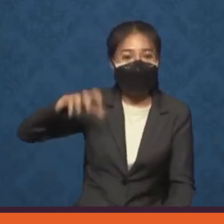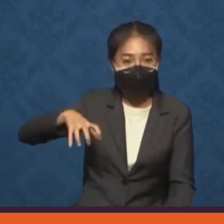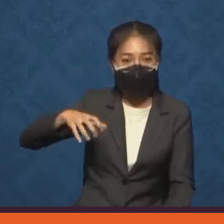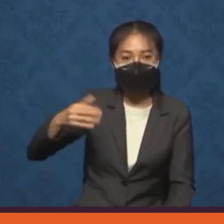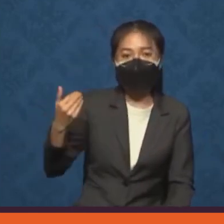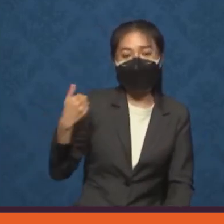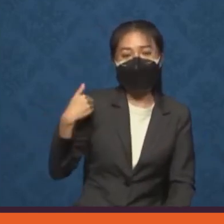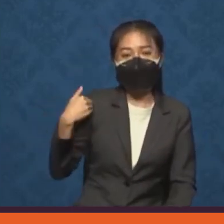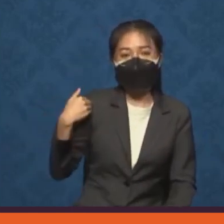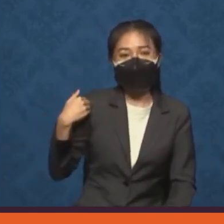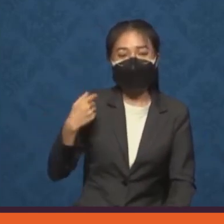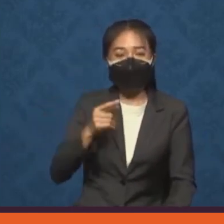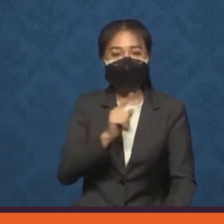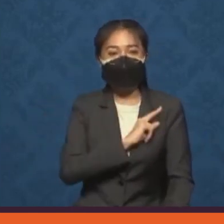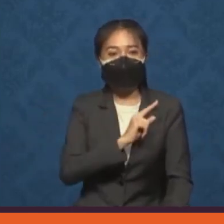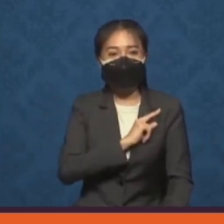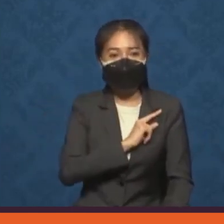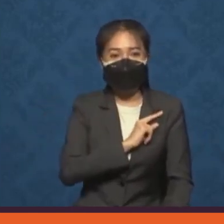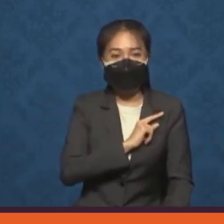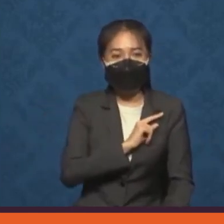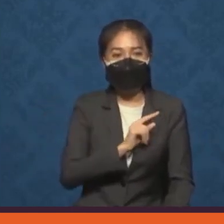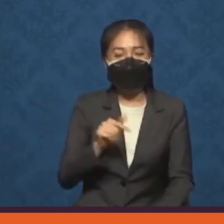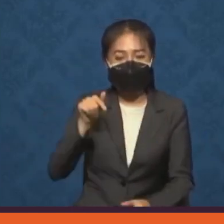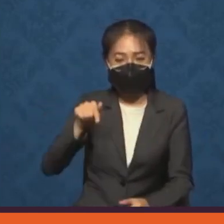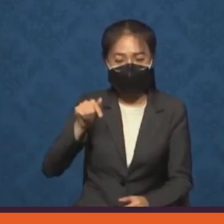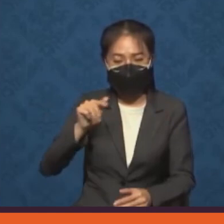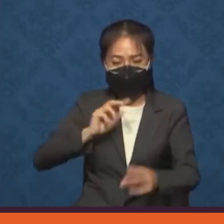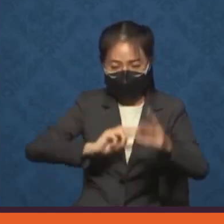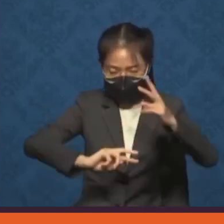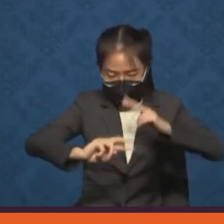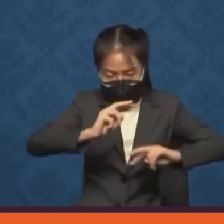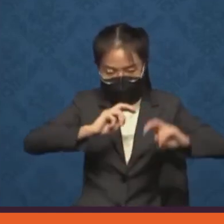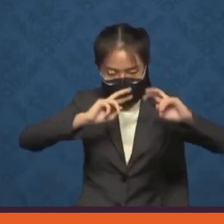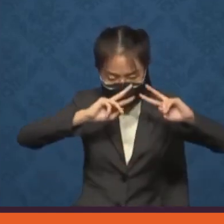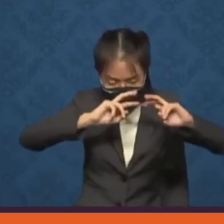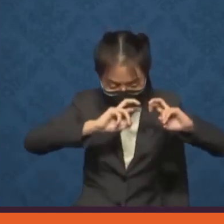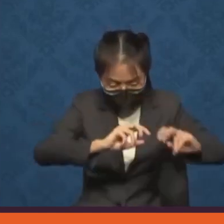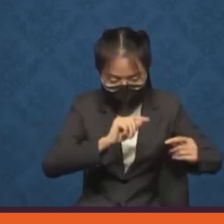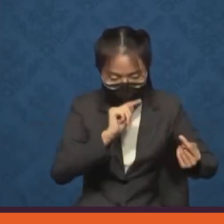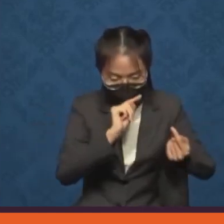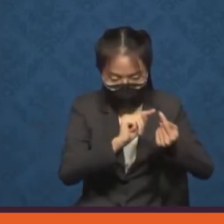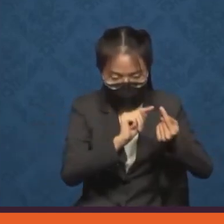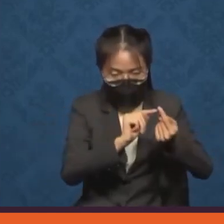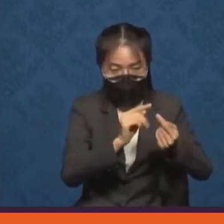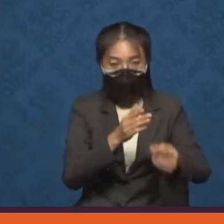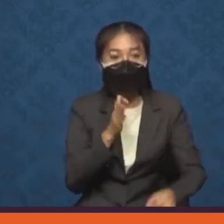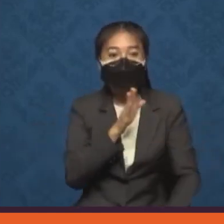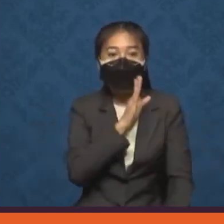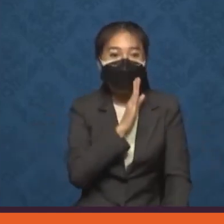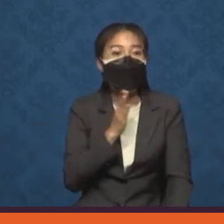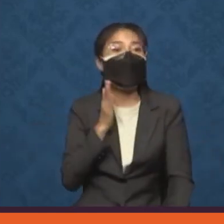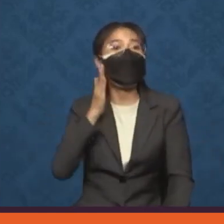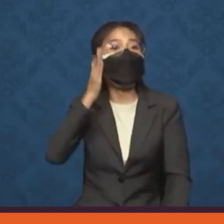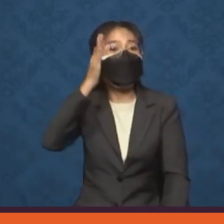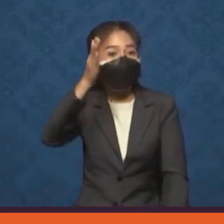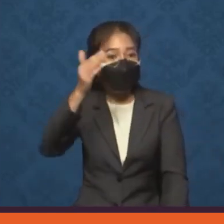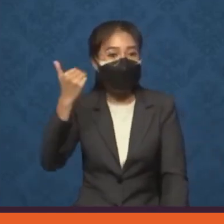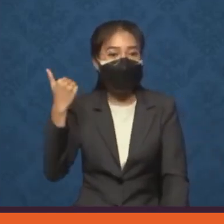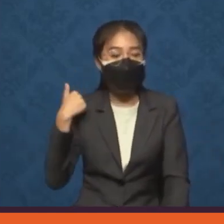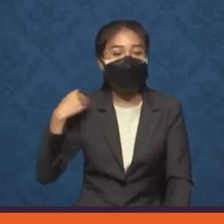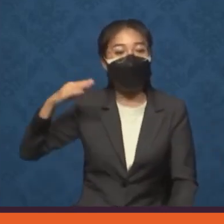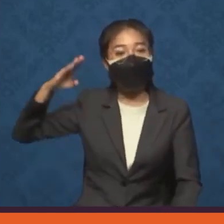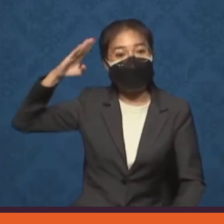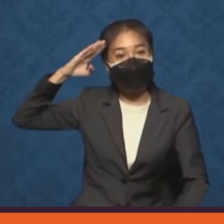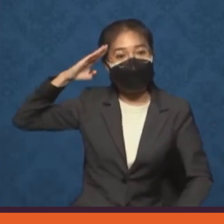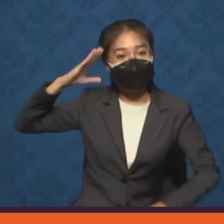ญนี้ไปใช้อ้างในการวินิจฉัยในการพิพากษาคดีว่าต่อไปนี้ถ้ามีรัฐประหารสำเร็จศาลจะไม่รับรองรั